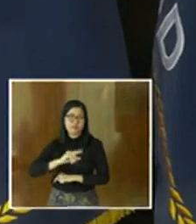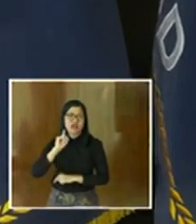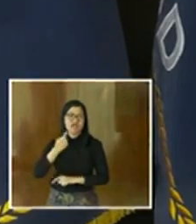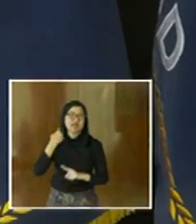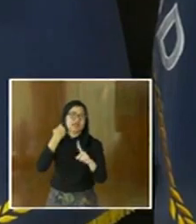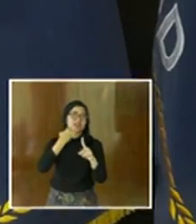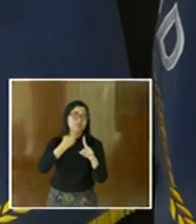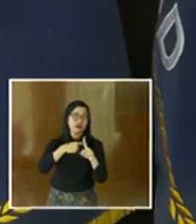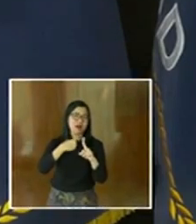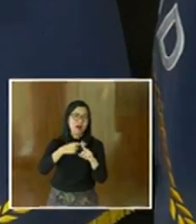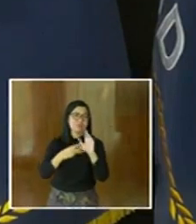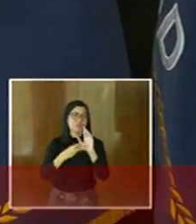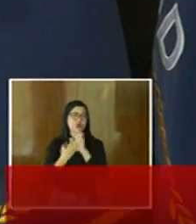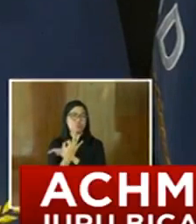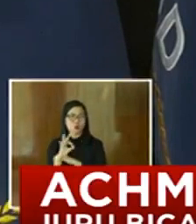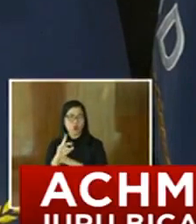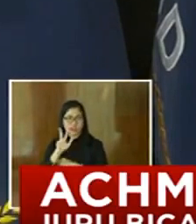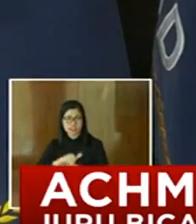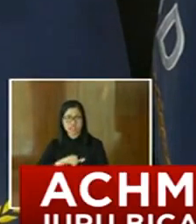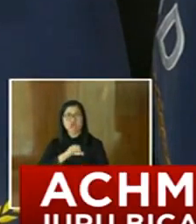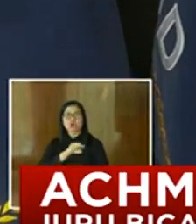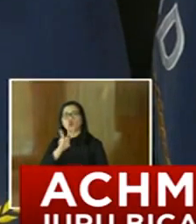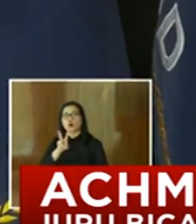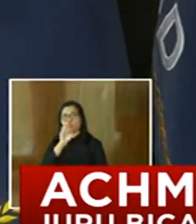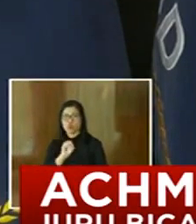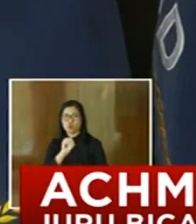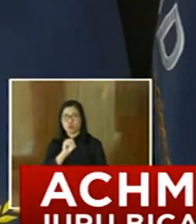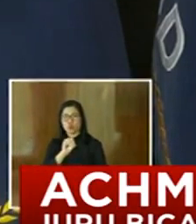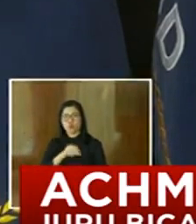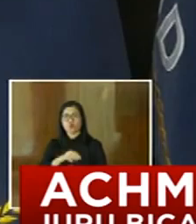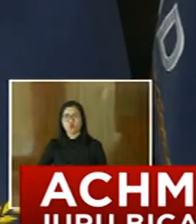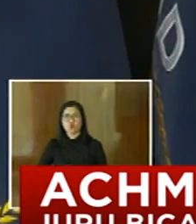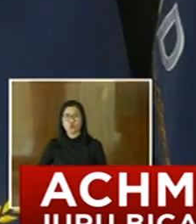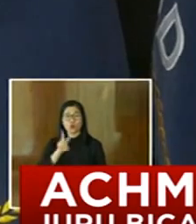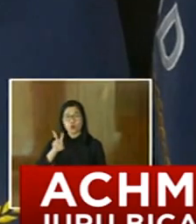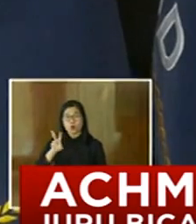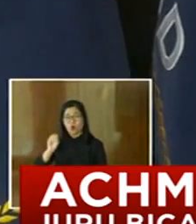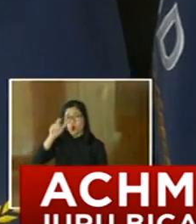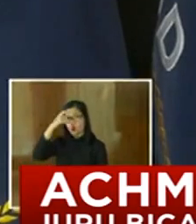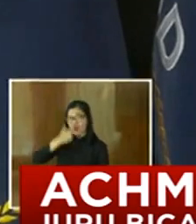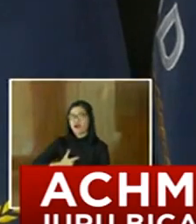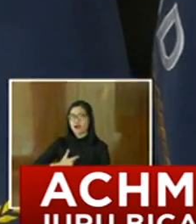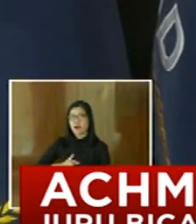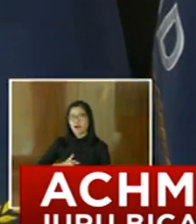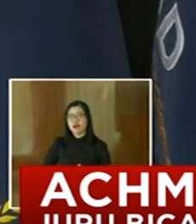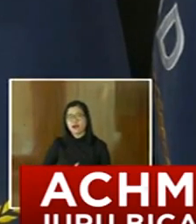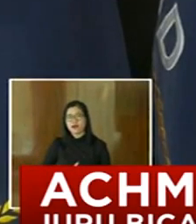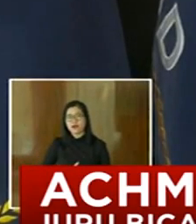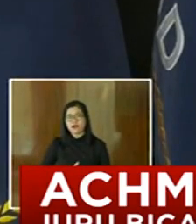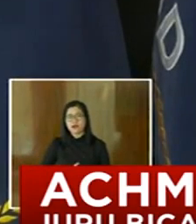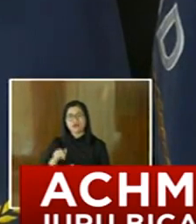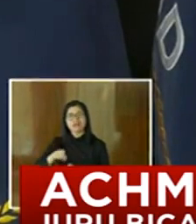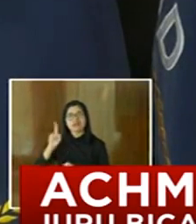penambahan kasus baru lagi sebanyak 20 orang dari pemeriksaan spesimen yang dilaksanakan oleh Badan Litbang